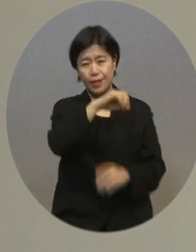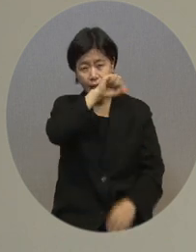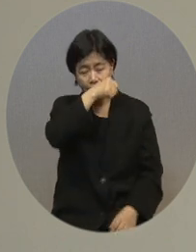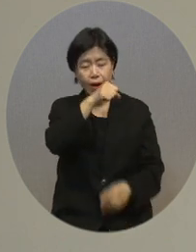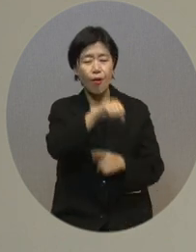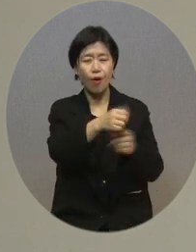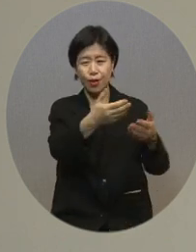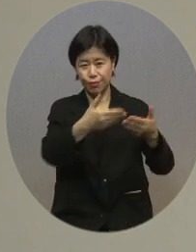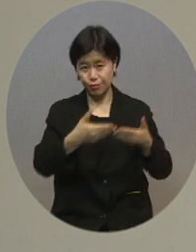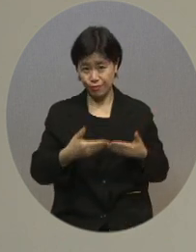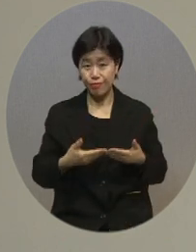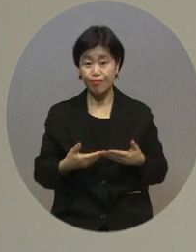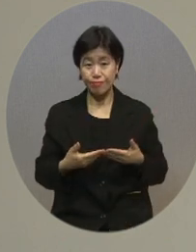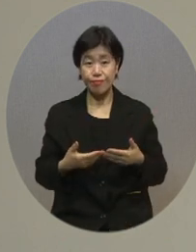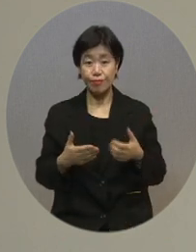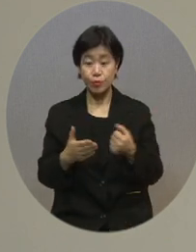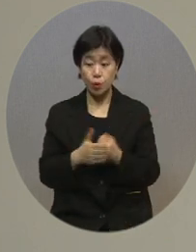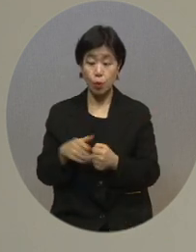주셔가지고